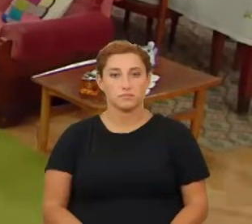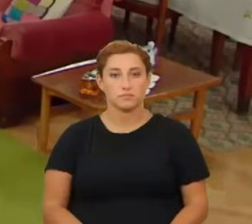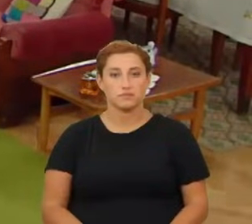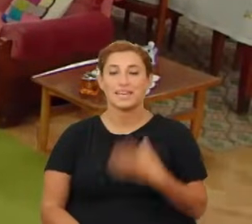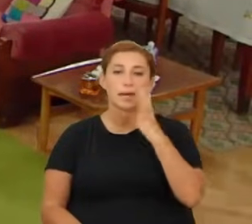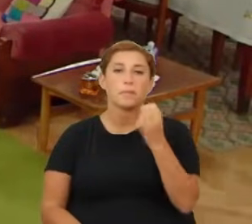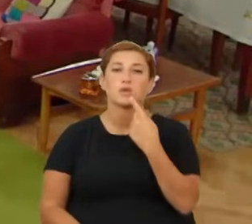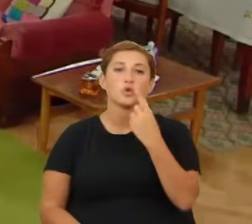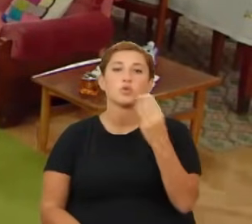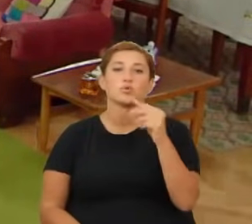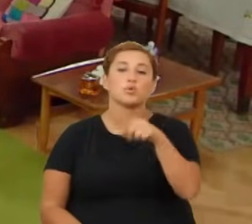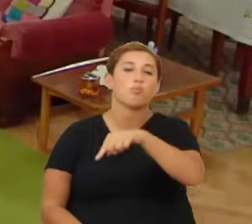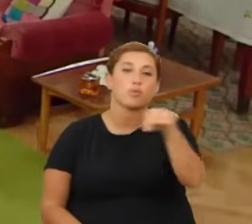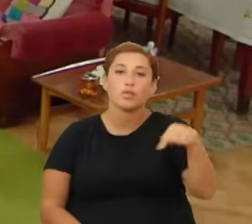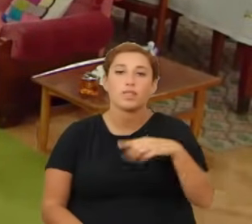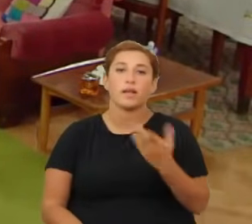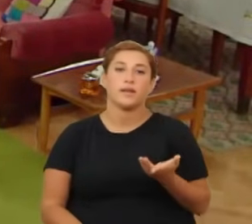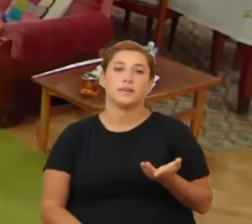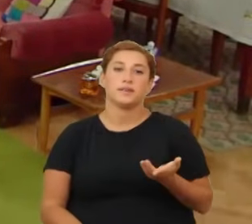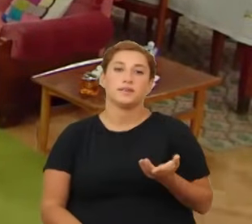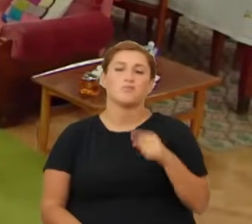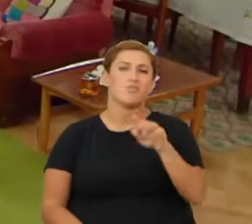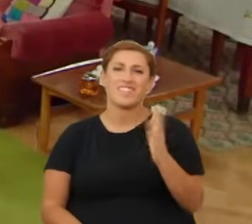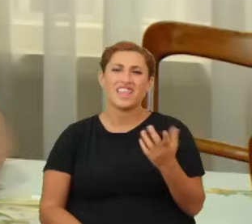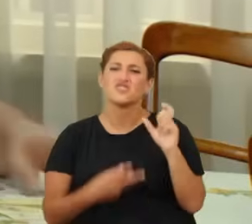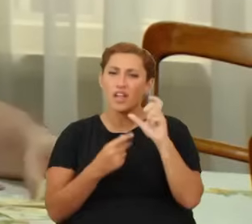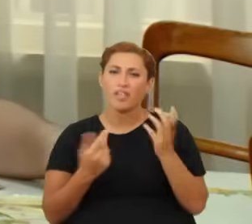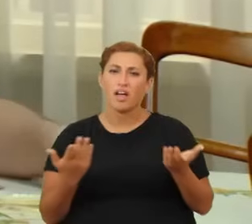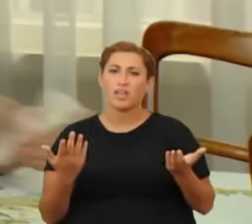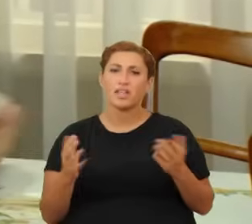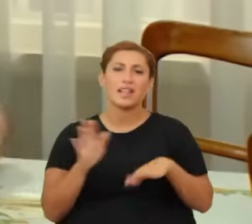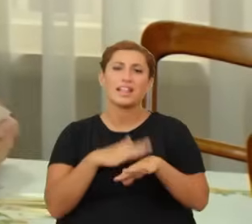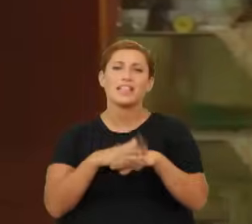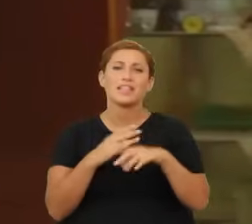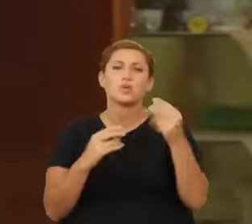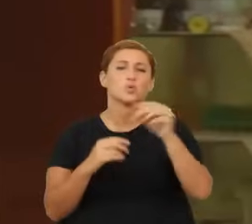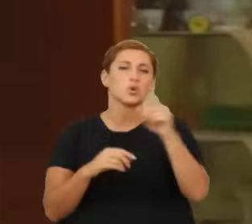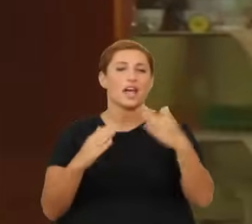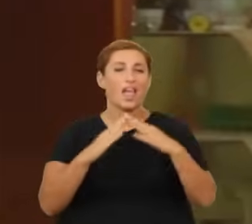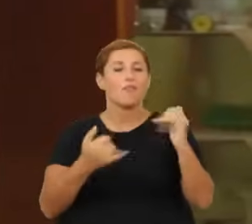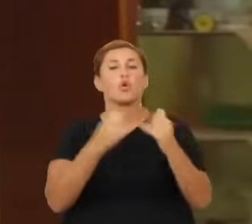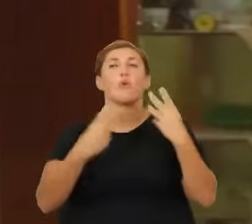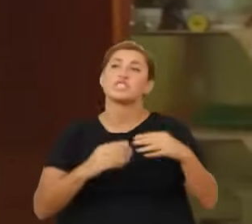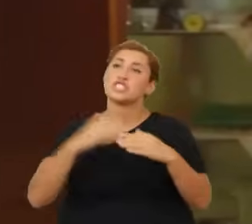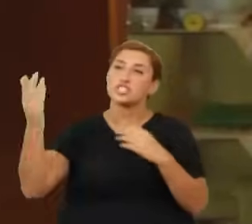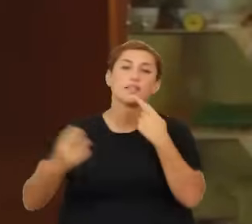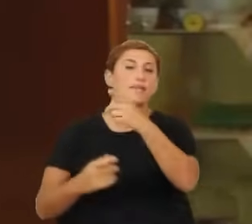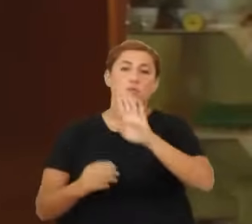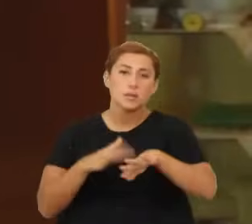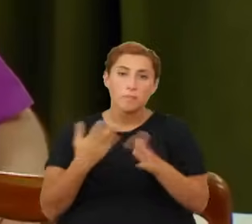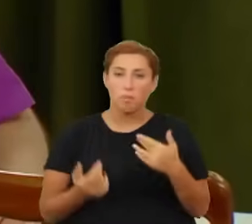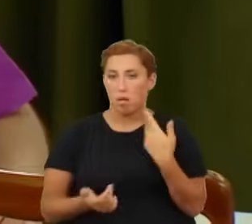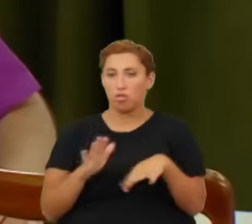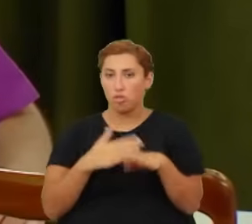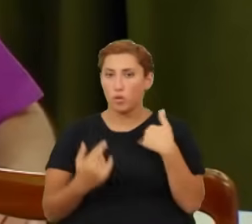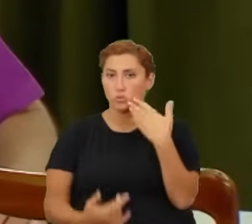Ay kime söylüyorum çocuk bunlar? Ne böyle Çağatay? Niye demiyorsun çocuk bunlar evde oynanmaz, çık dışarıda oyna diye? Ben